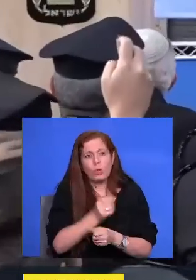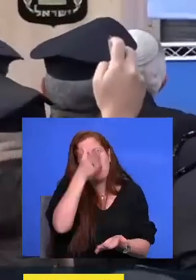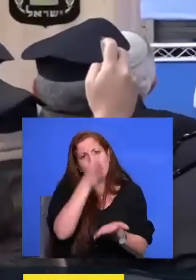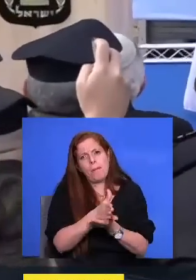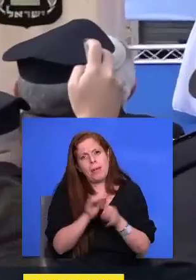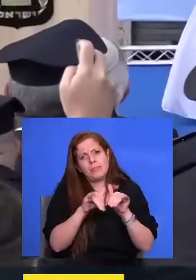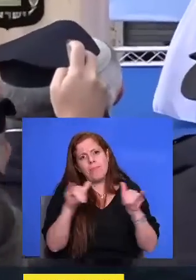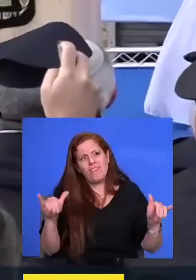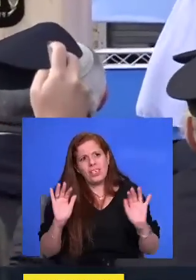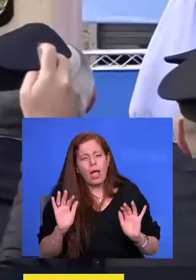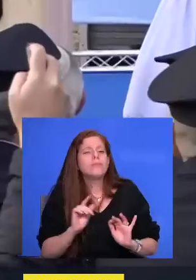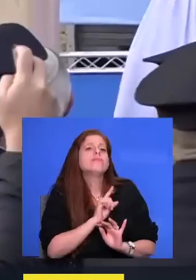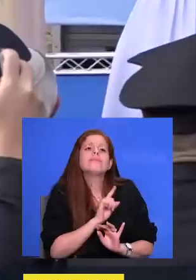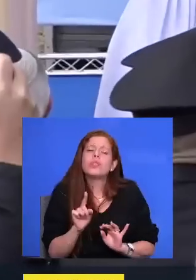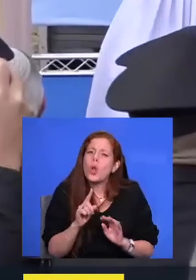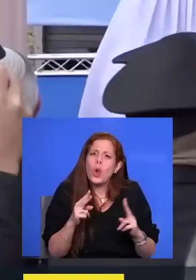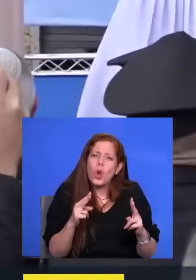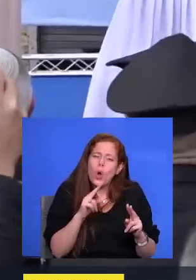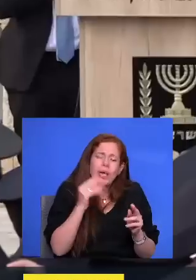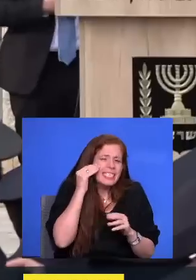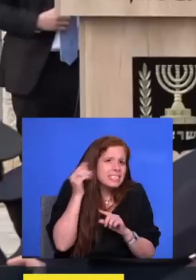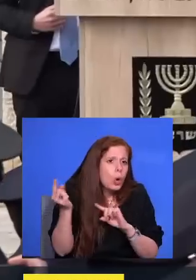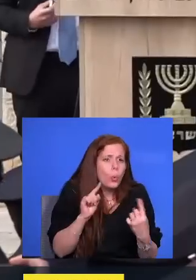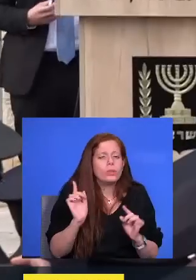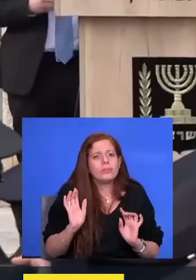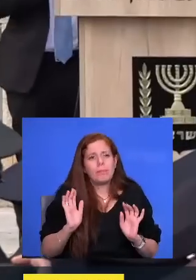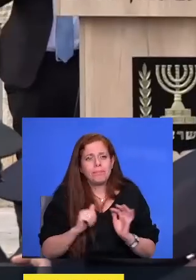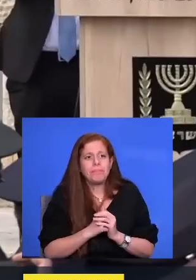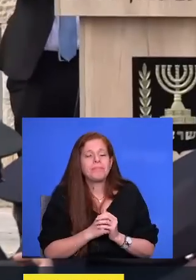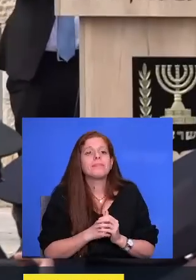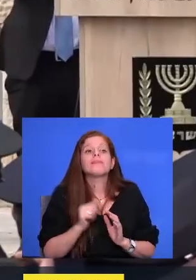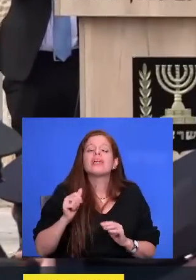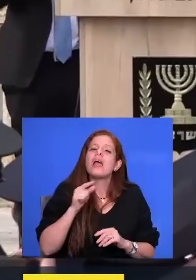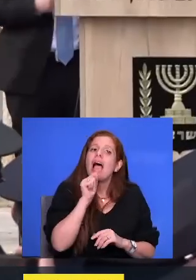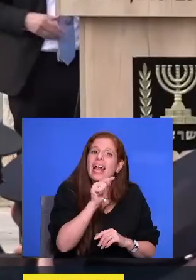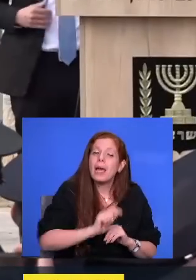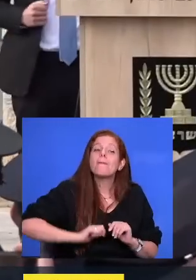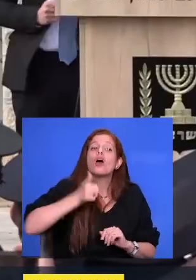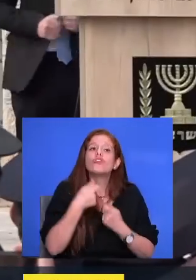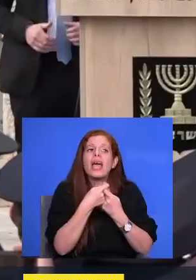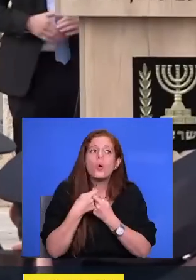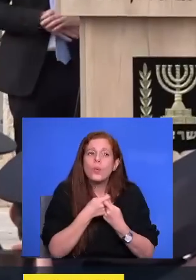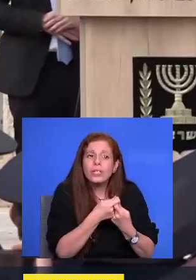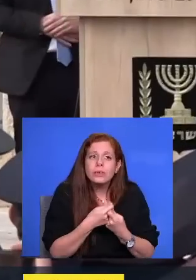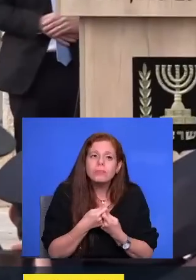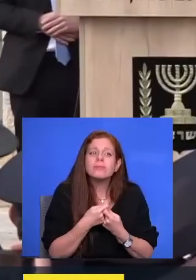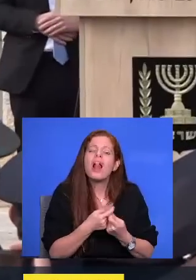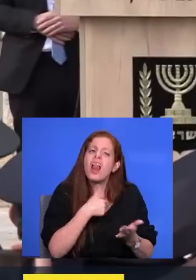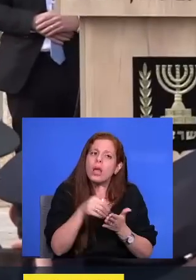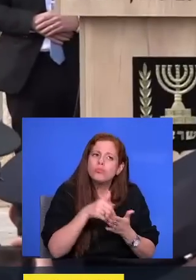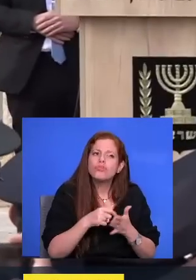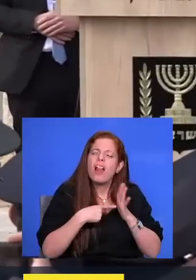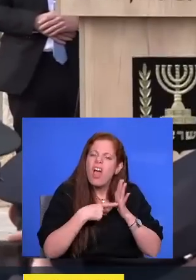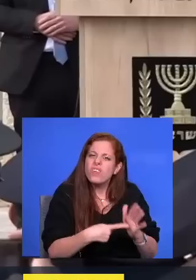גביר, והזהיר מפניו את ראשי הארגונים הביטחוניים. עליכם ראשי הארגונים והכפופים בכל הדרגות, להמשיך